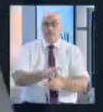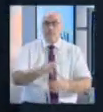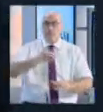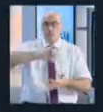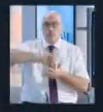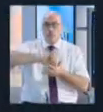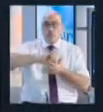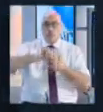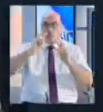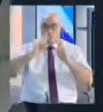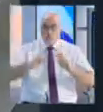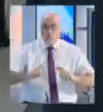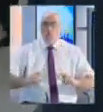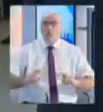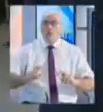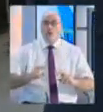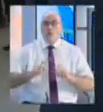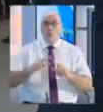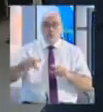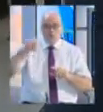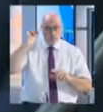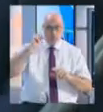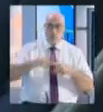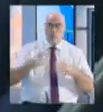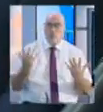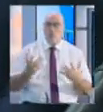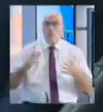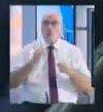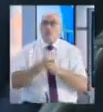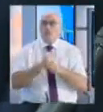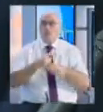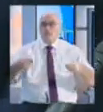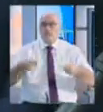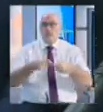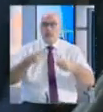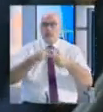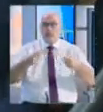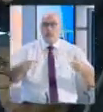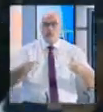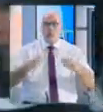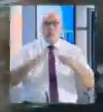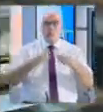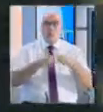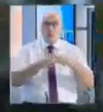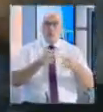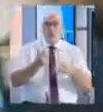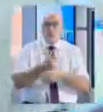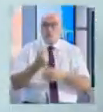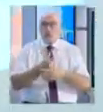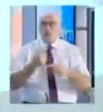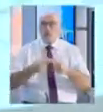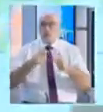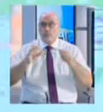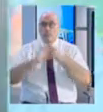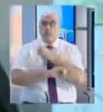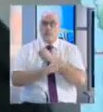عرض بخصوص وضعية الحرائق وكيفية تنسيق العمليات مع مختلف الوحدات والمصالح، مؤكدا